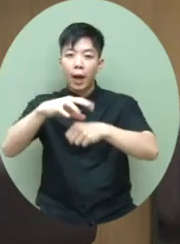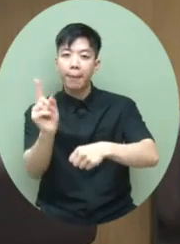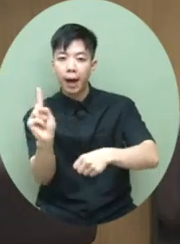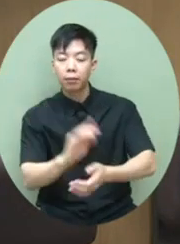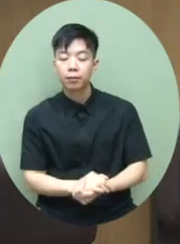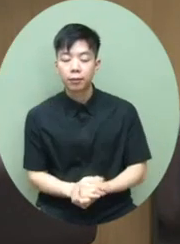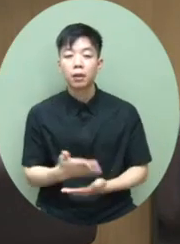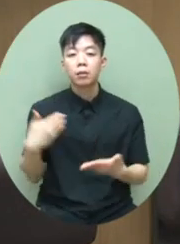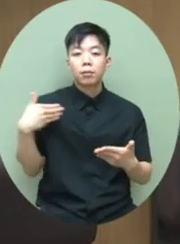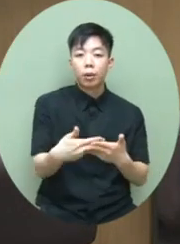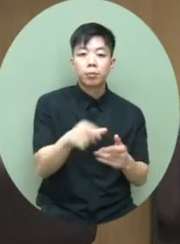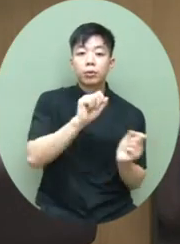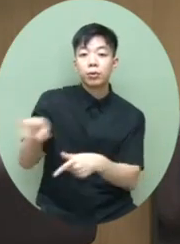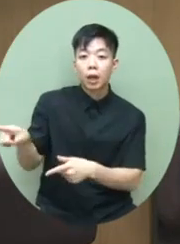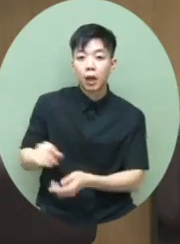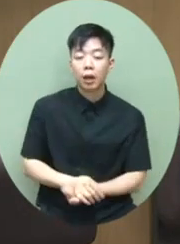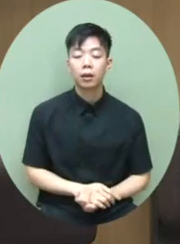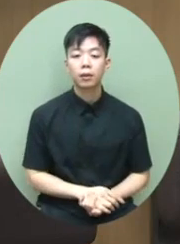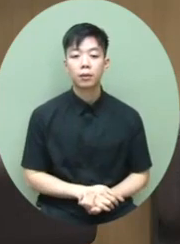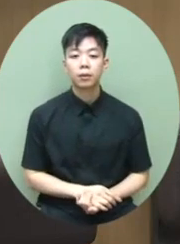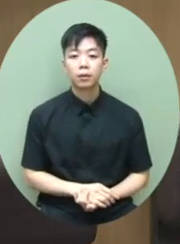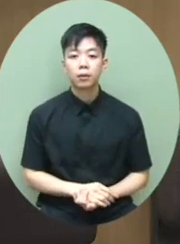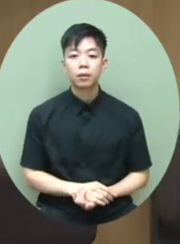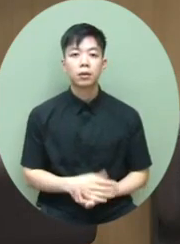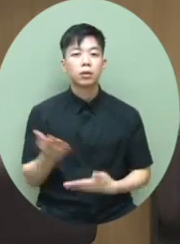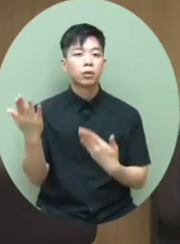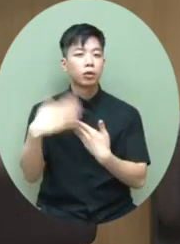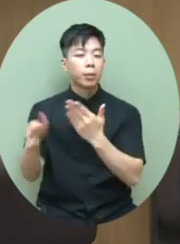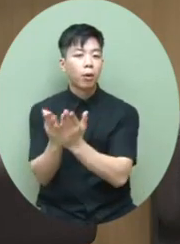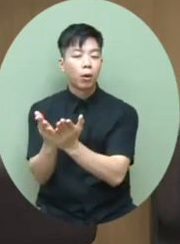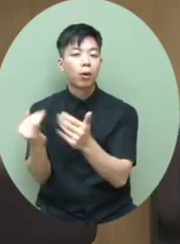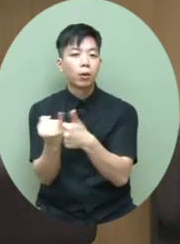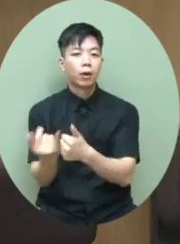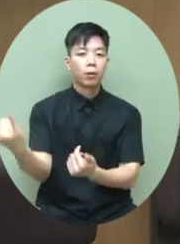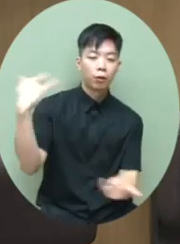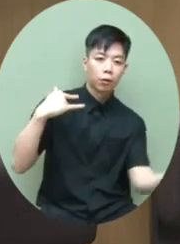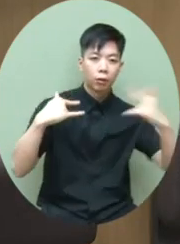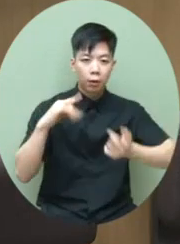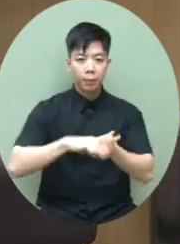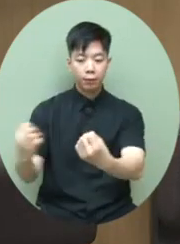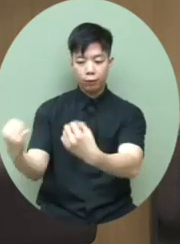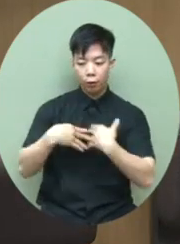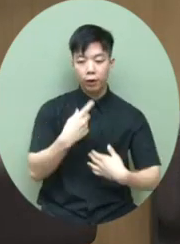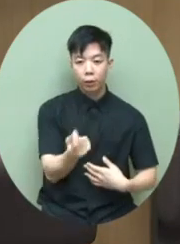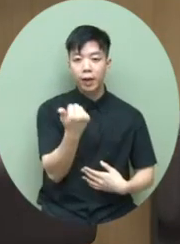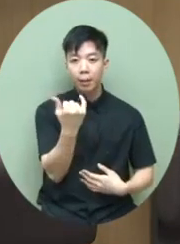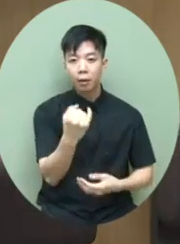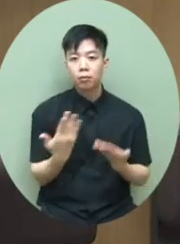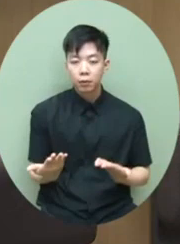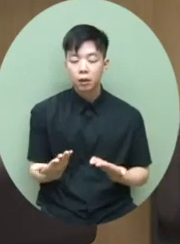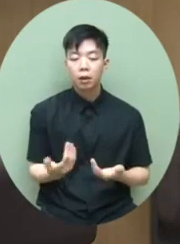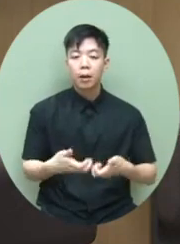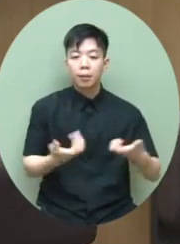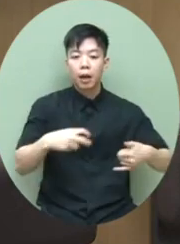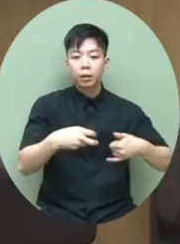暑假啦，會不會說即都研判即多了可能留學生回港，輸入個案可能會不會多了啊？現在的檢疫啊或者隔離設施